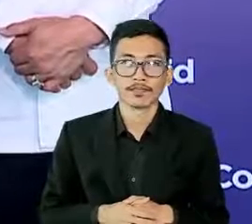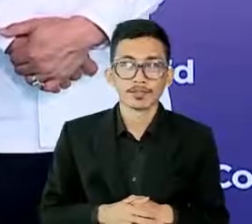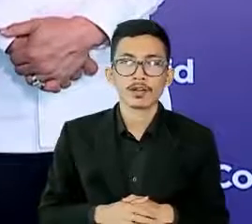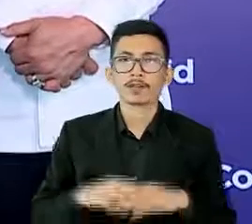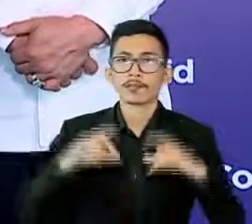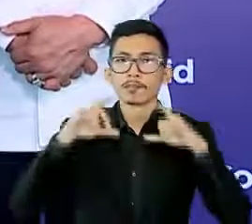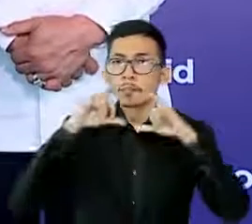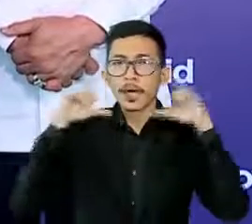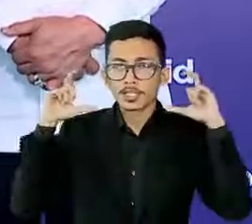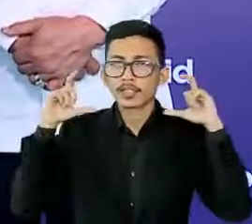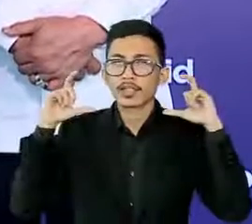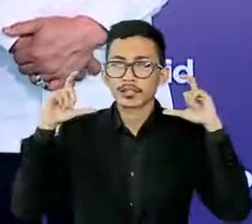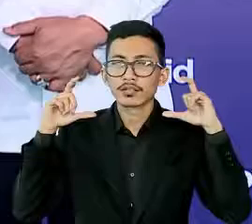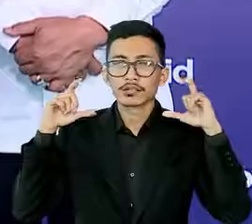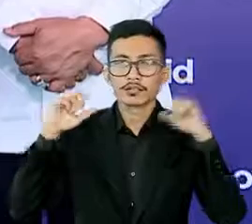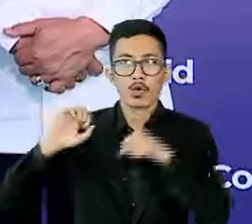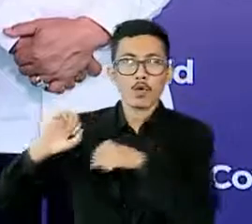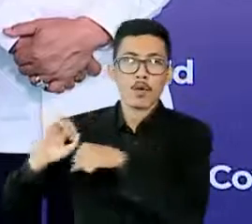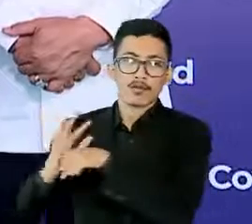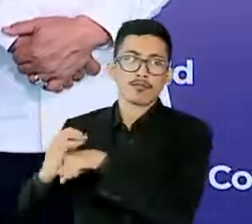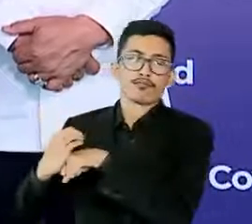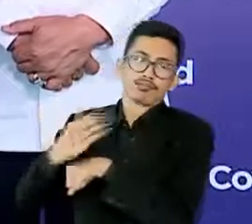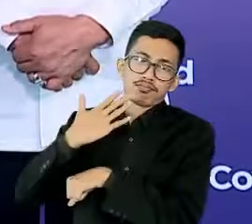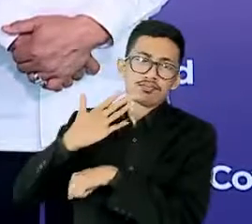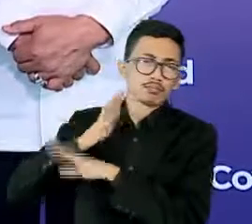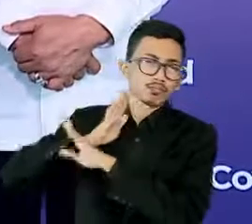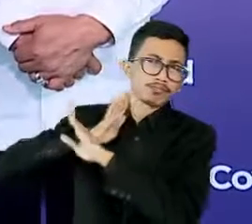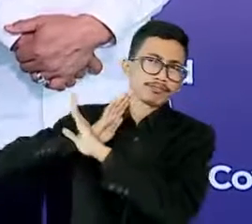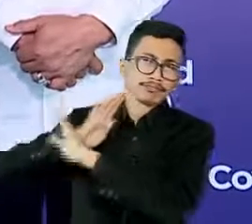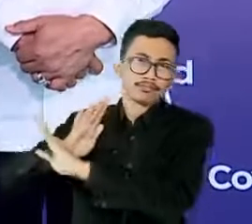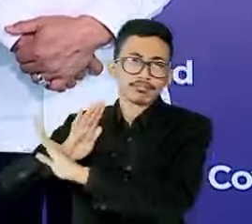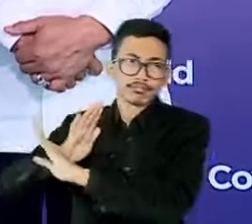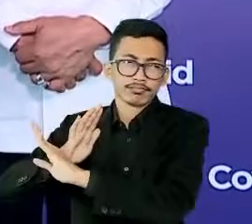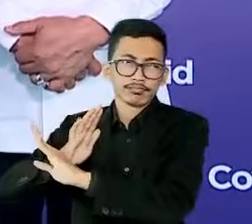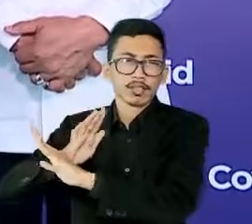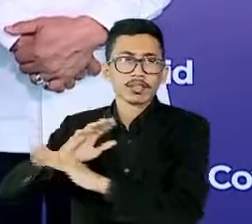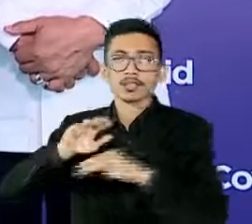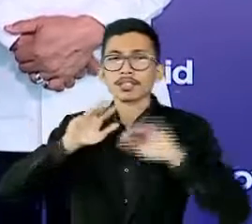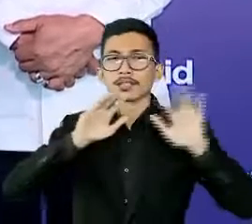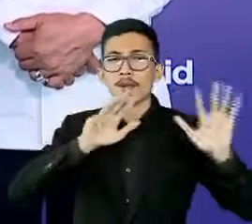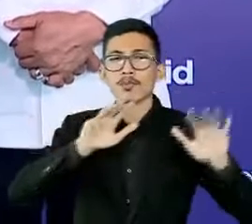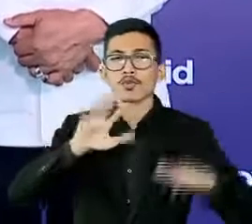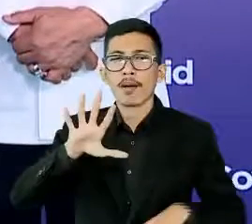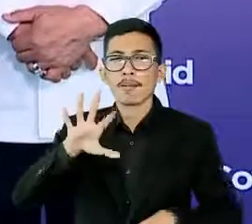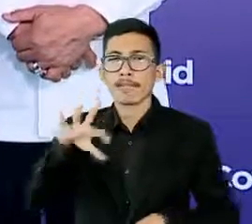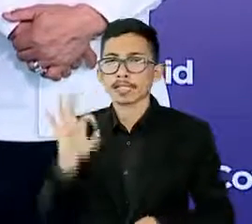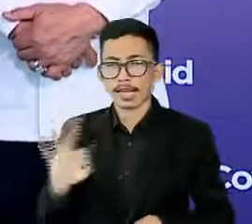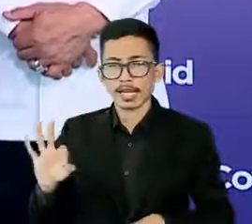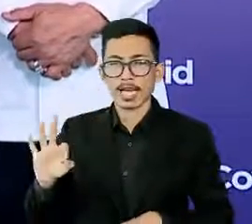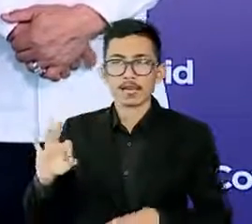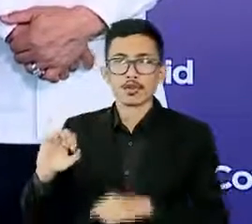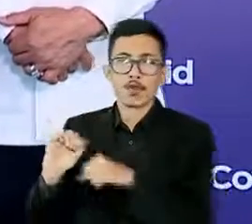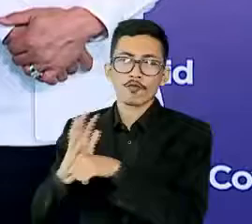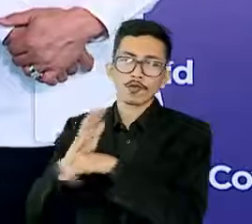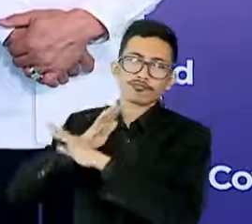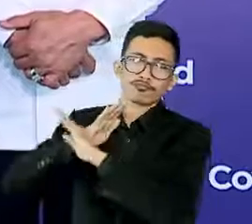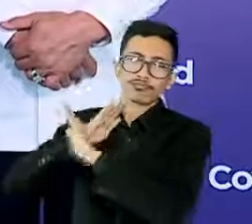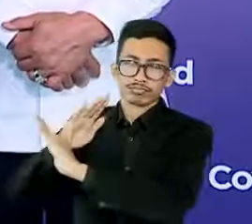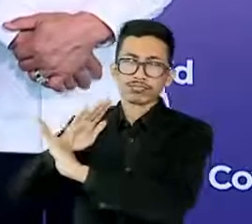melindungi kita dari paparan qobid 1995 persen kita akan terlindungi